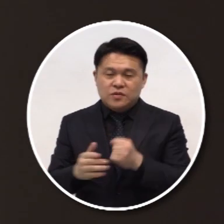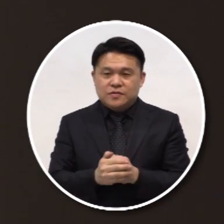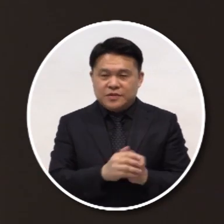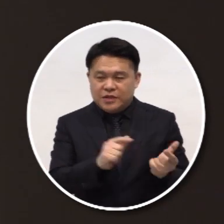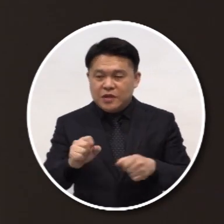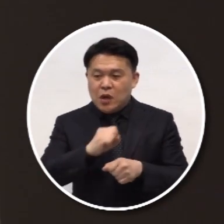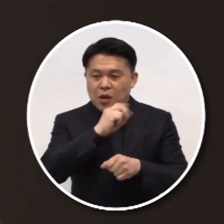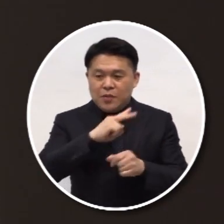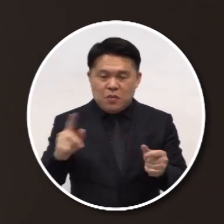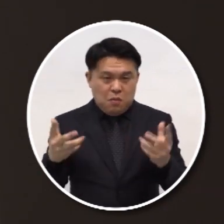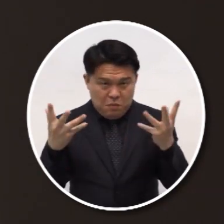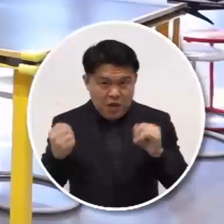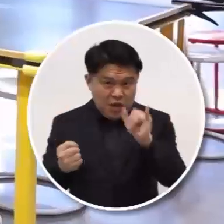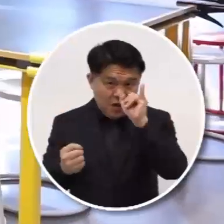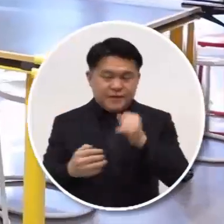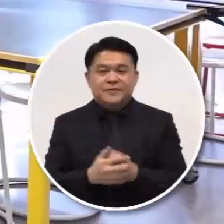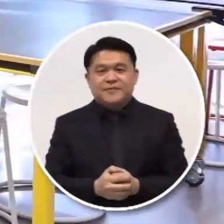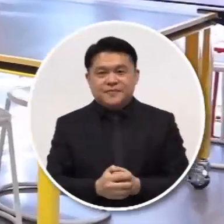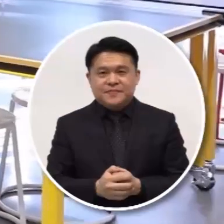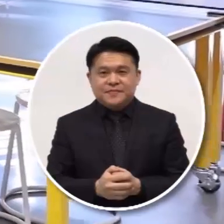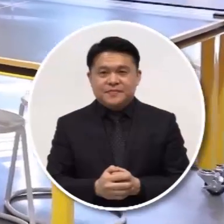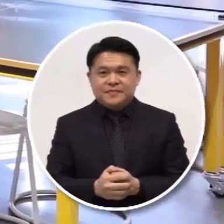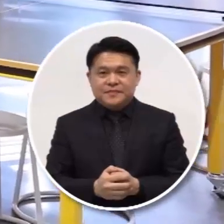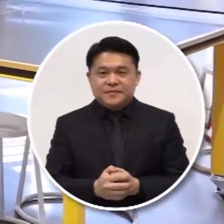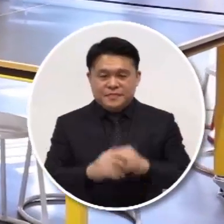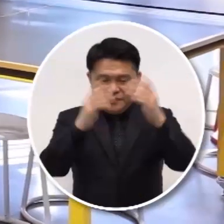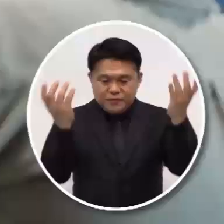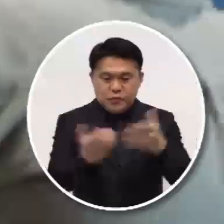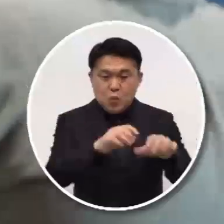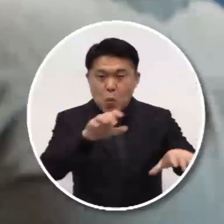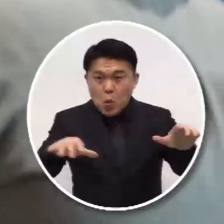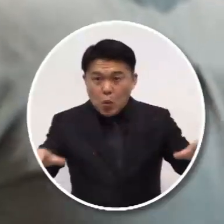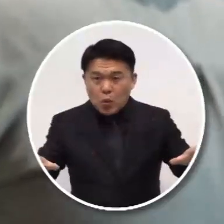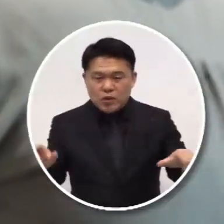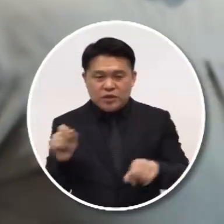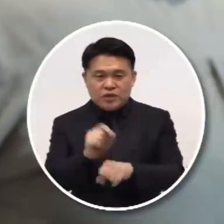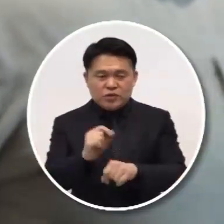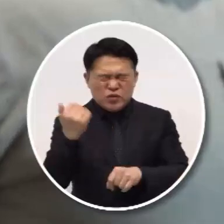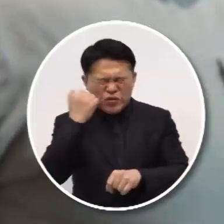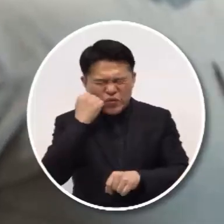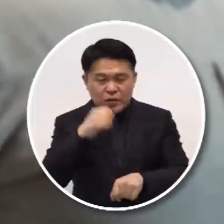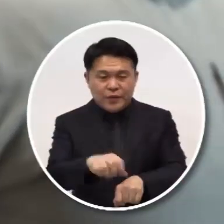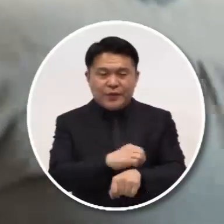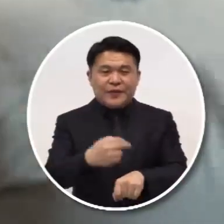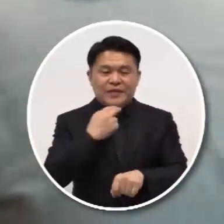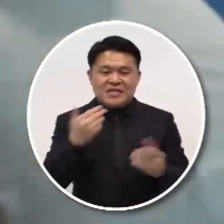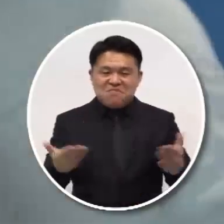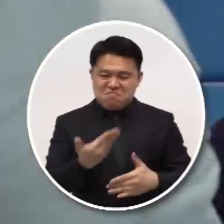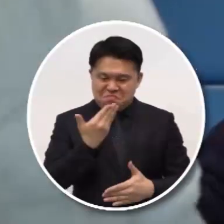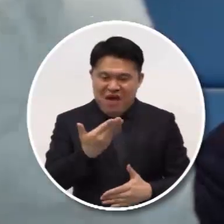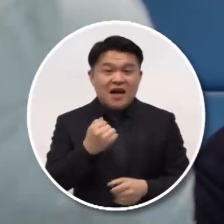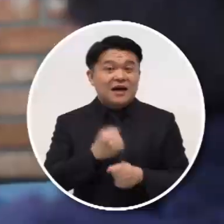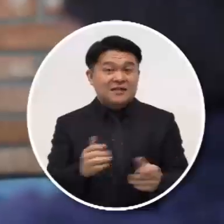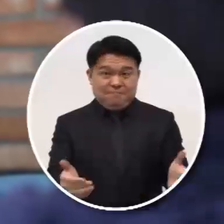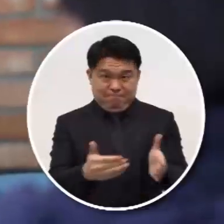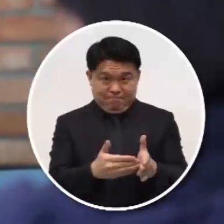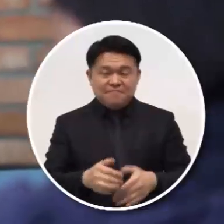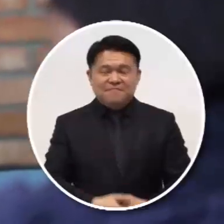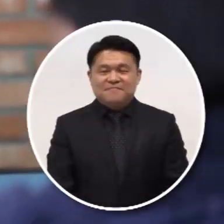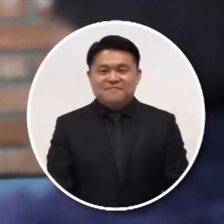다양한 편의시설을 갖췄습니다. 모든 공간을 전 직원이 불편함 없이 일할 수 있는 구조로